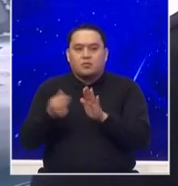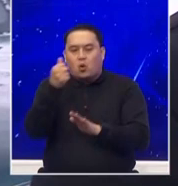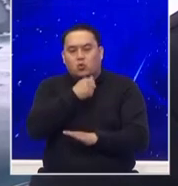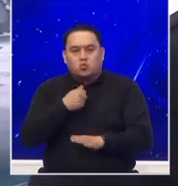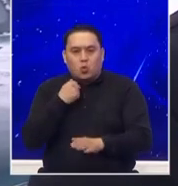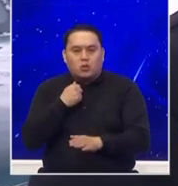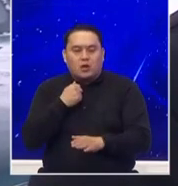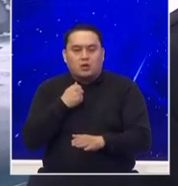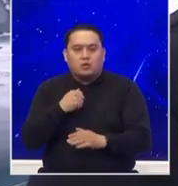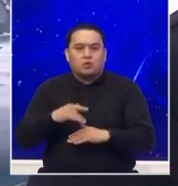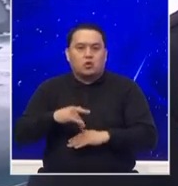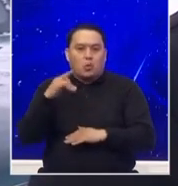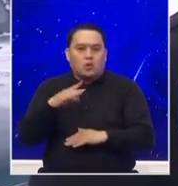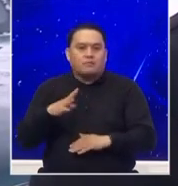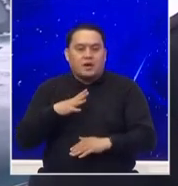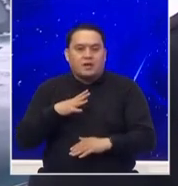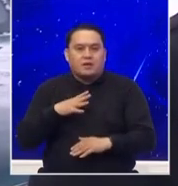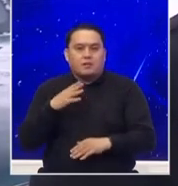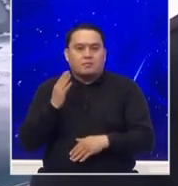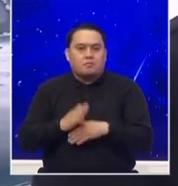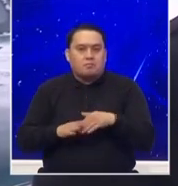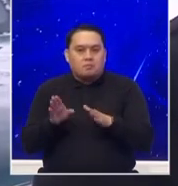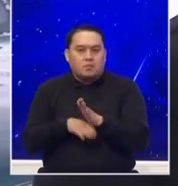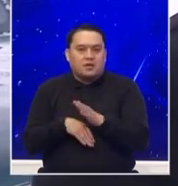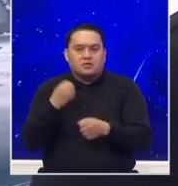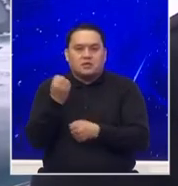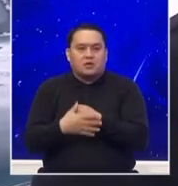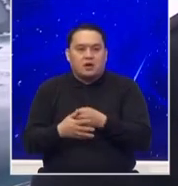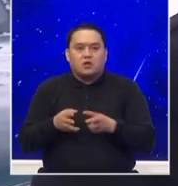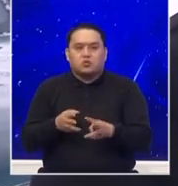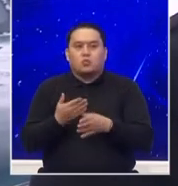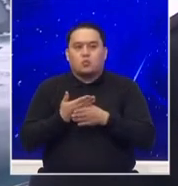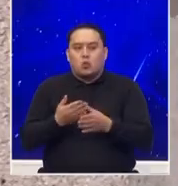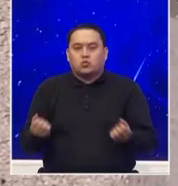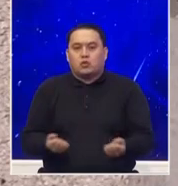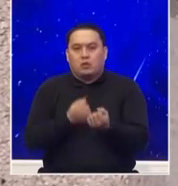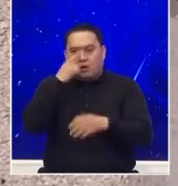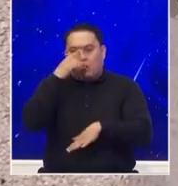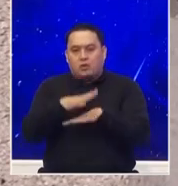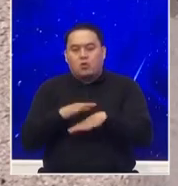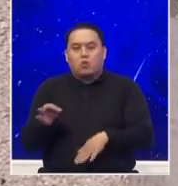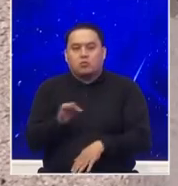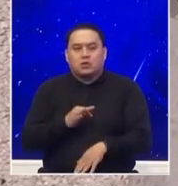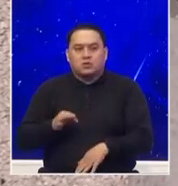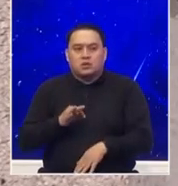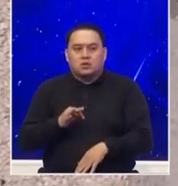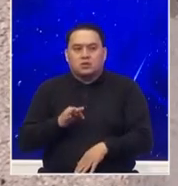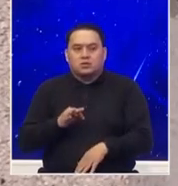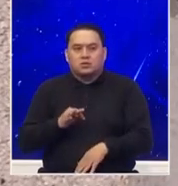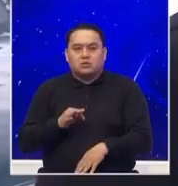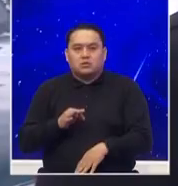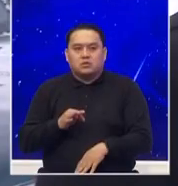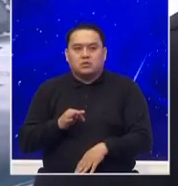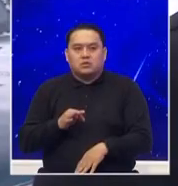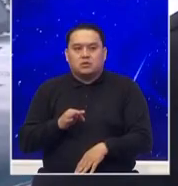данные многоэтажные дома были без централизованного отопления. Благодаря вот поддержке акима Алматинской области Баталова Аманды